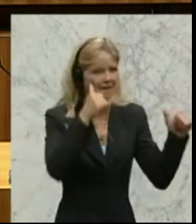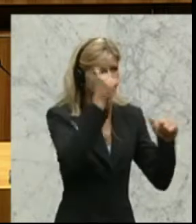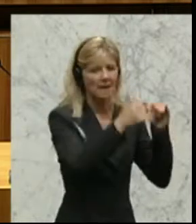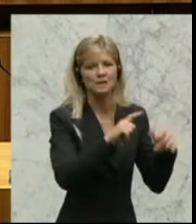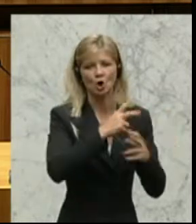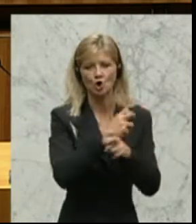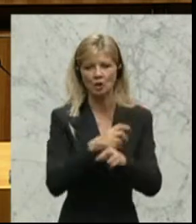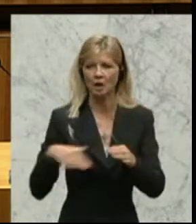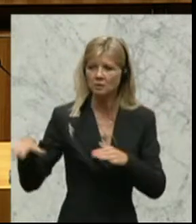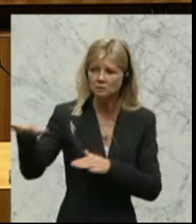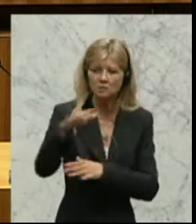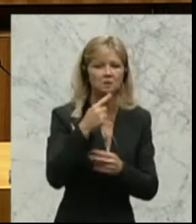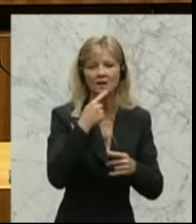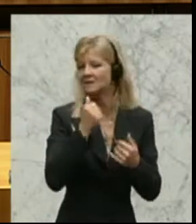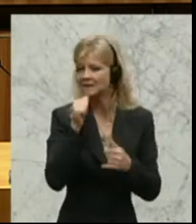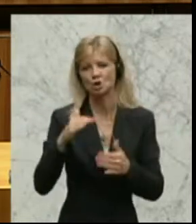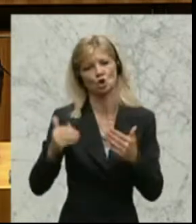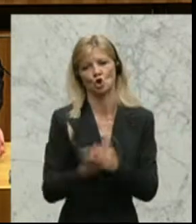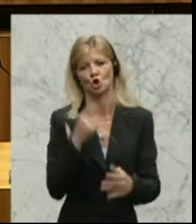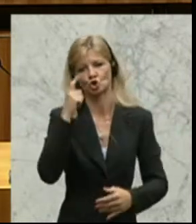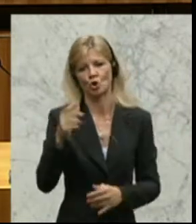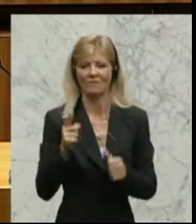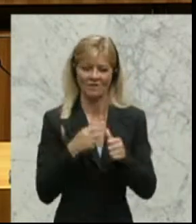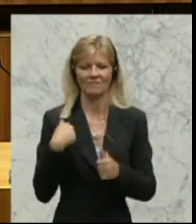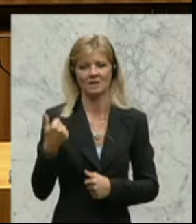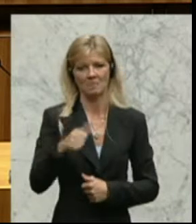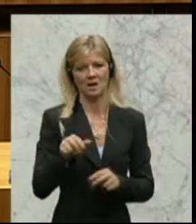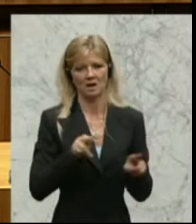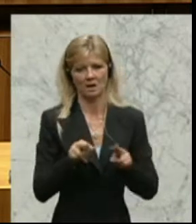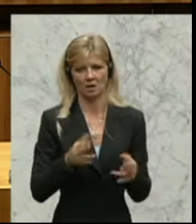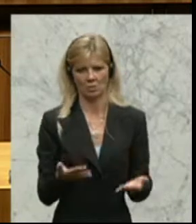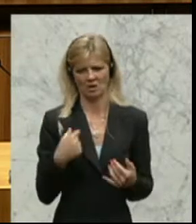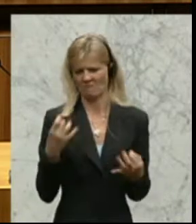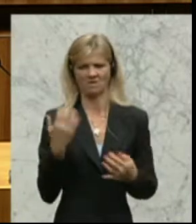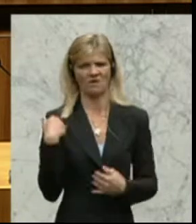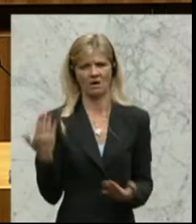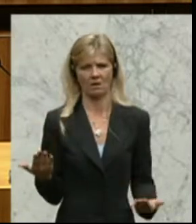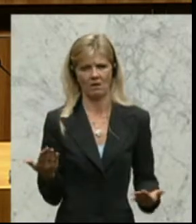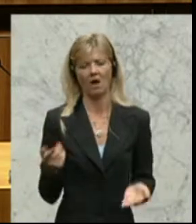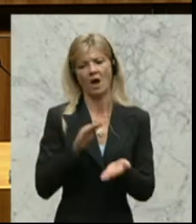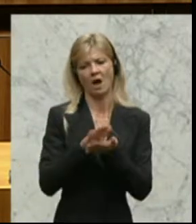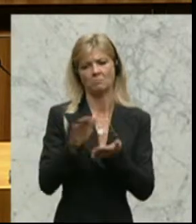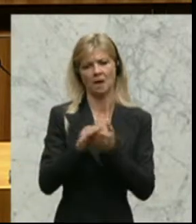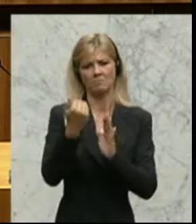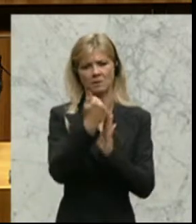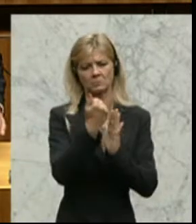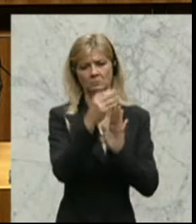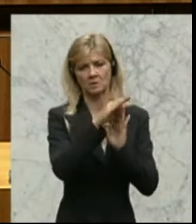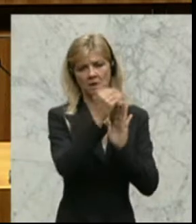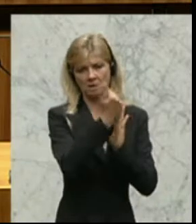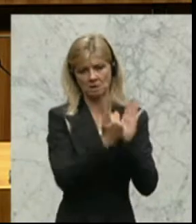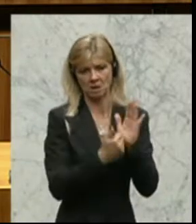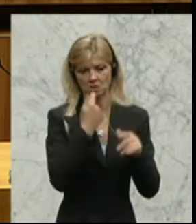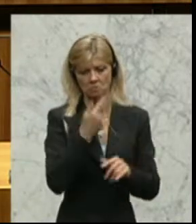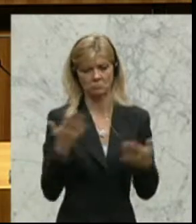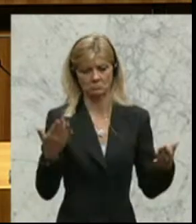Ein Abgabenänderungsgesetz, das die Steuern um 5 Milliarden hinaufschraubt. Und